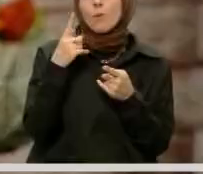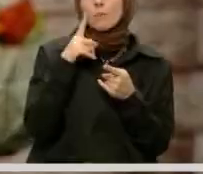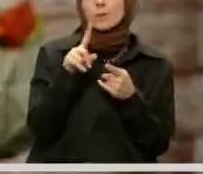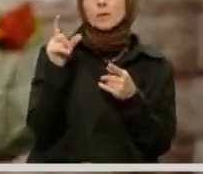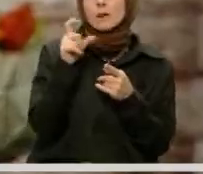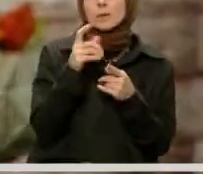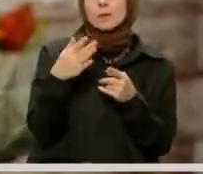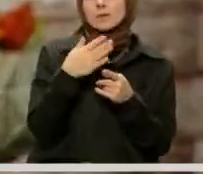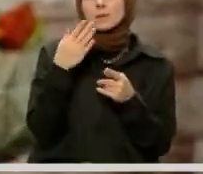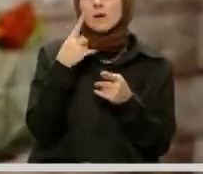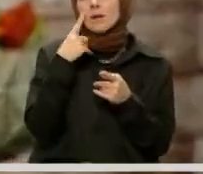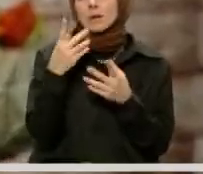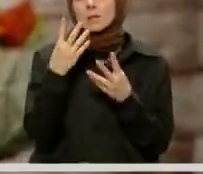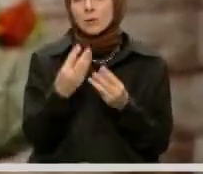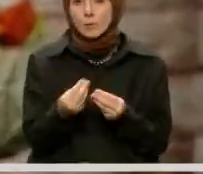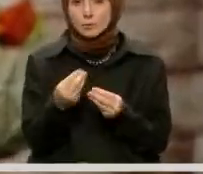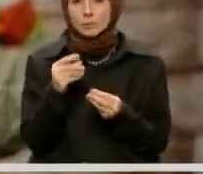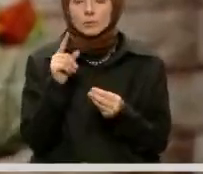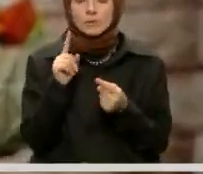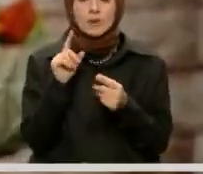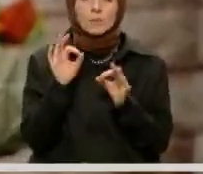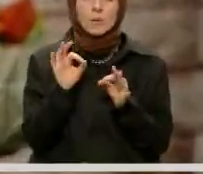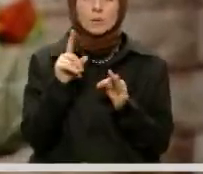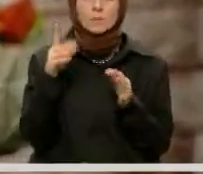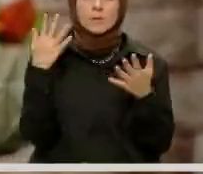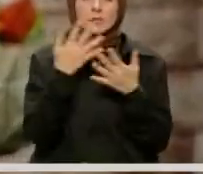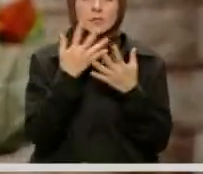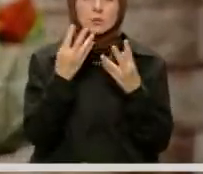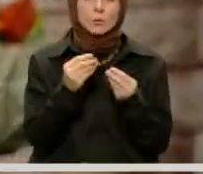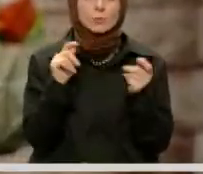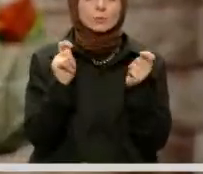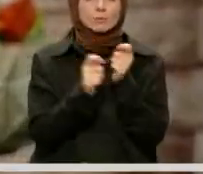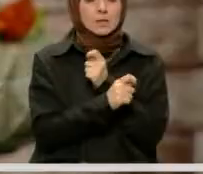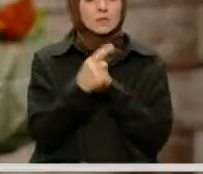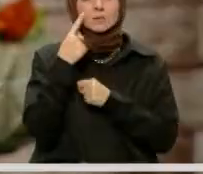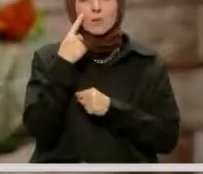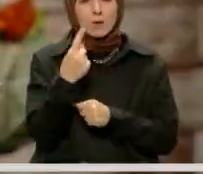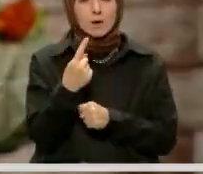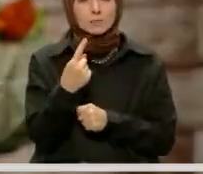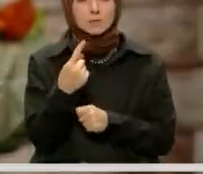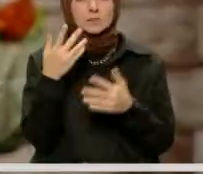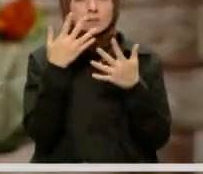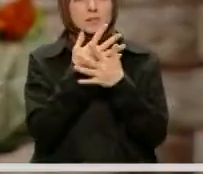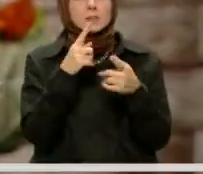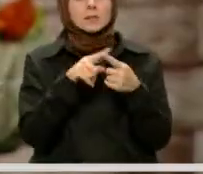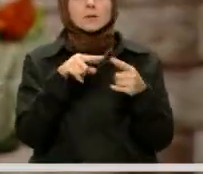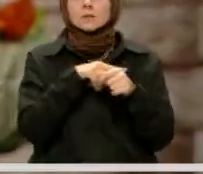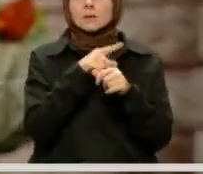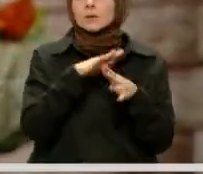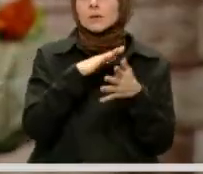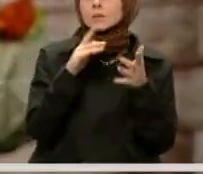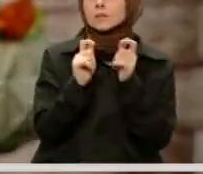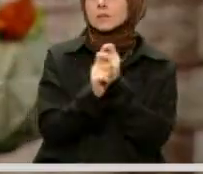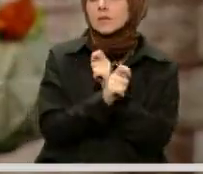hayırlı oldu. Bin aydan daha hayırlı bir gece haline dönüştü. Dönüşüme bakar mısınız? Geceleri, zamanları nasıl